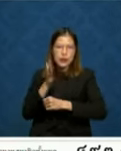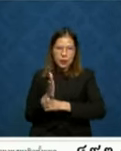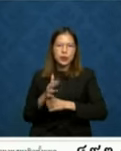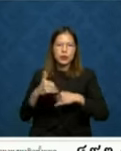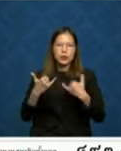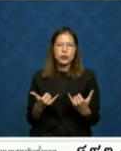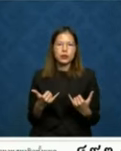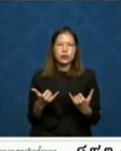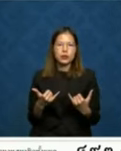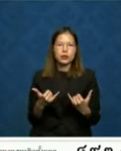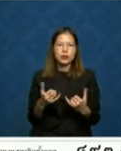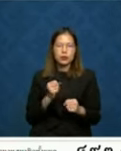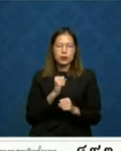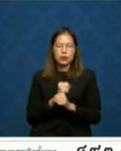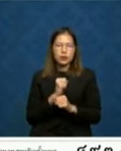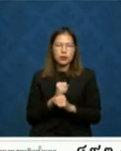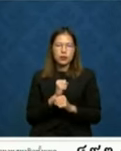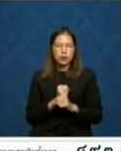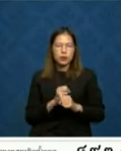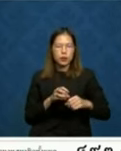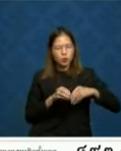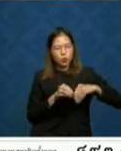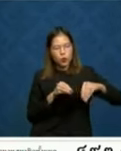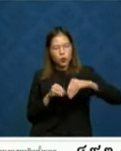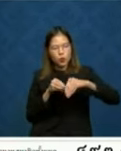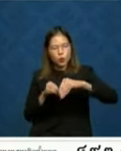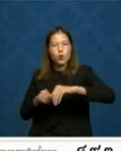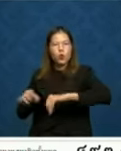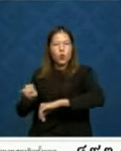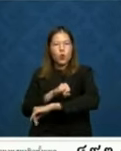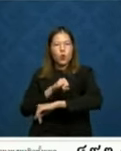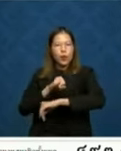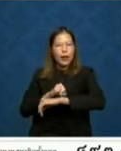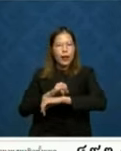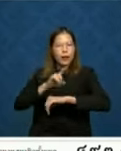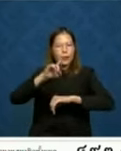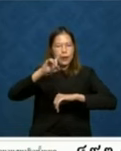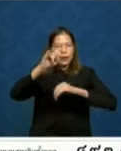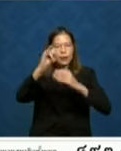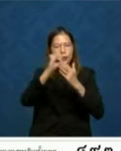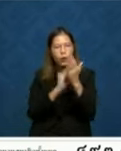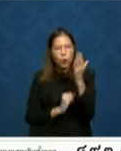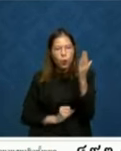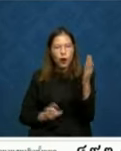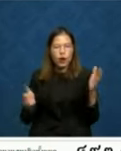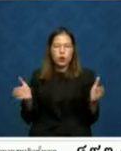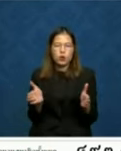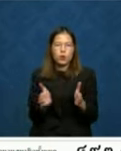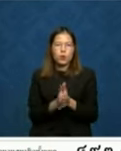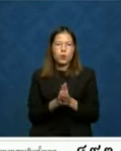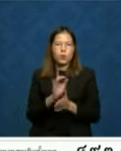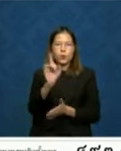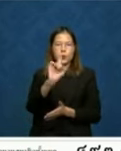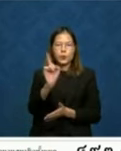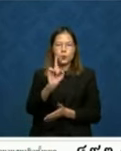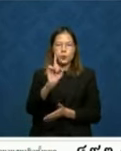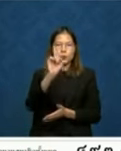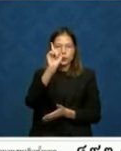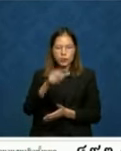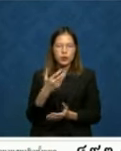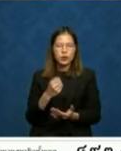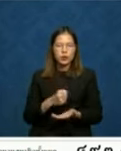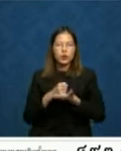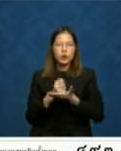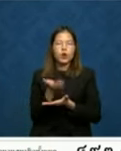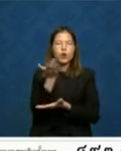เครือข่ายชาวไร่ยาสูบนะคะทุกจังหวัดทั่วประเทศไทยได้รวมตัวกันค่ะมาพึ่งพิง